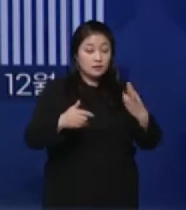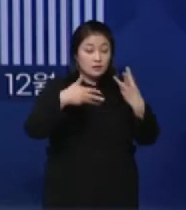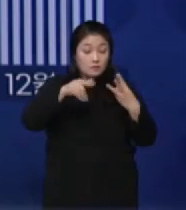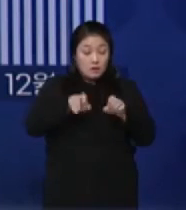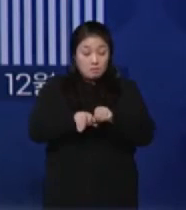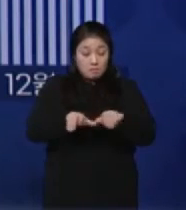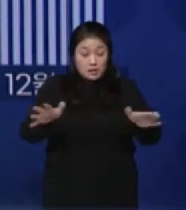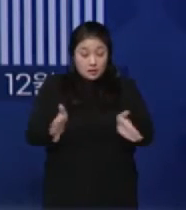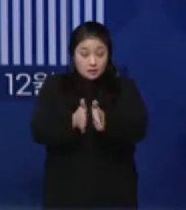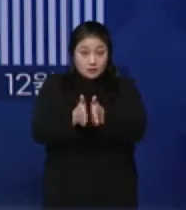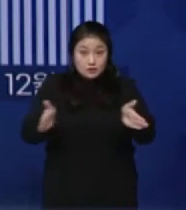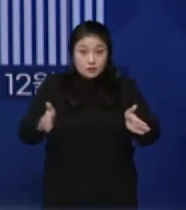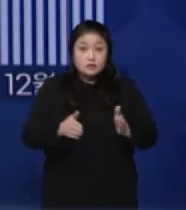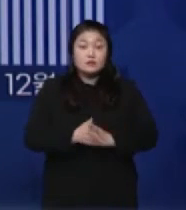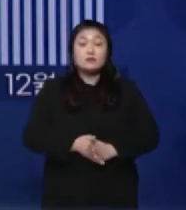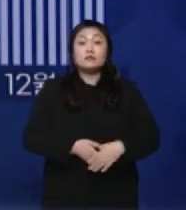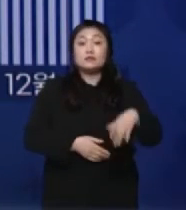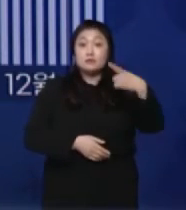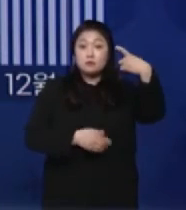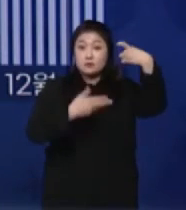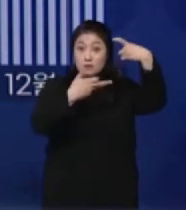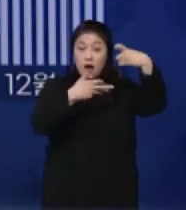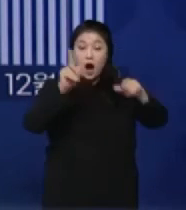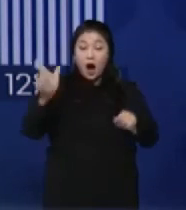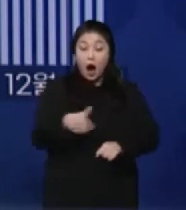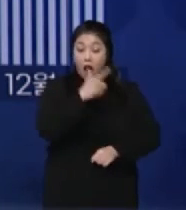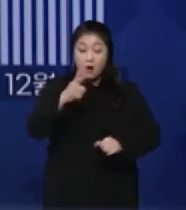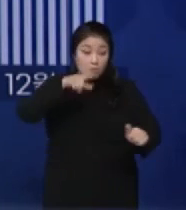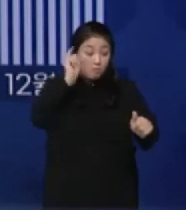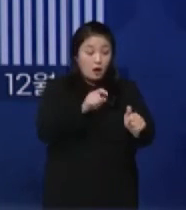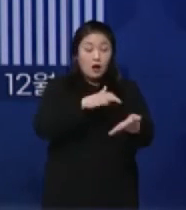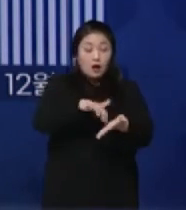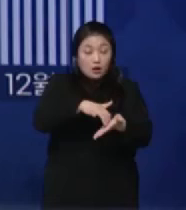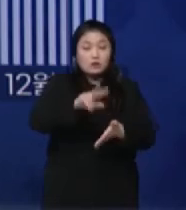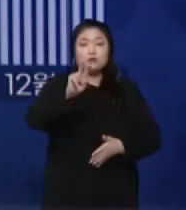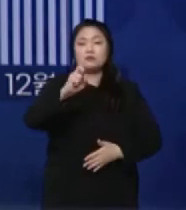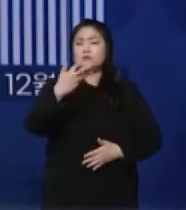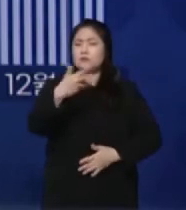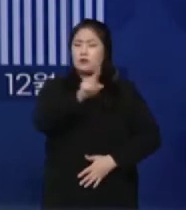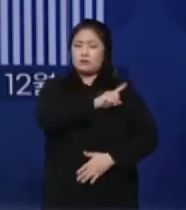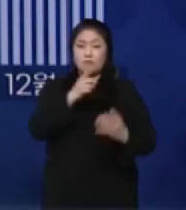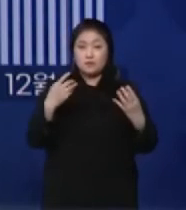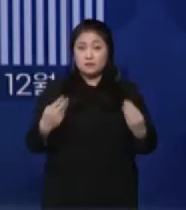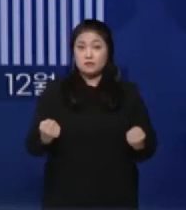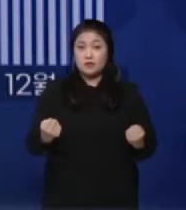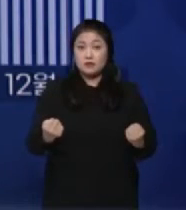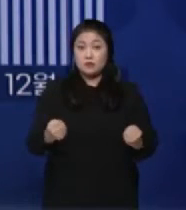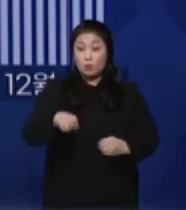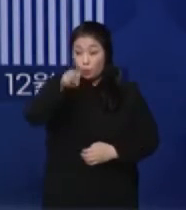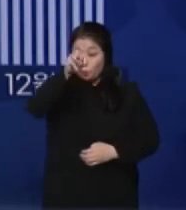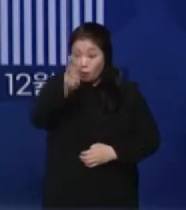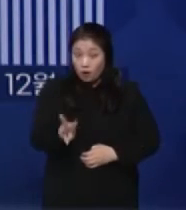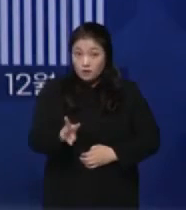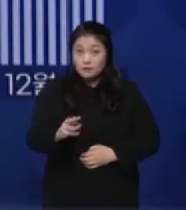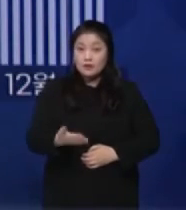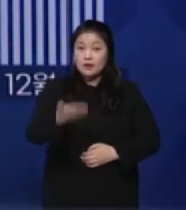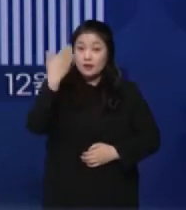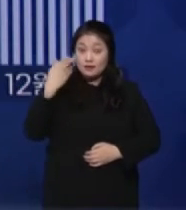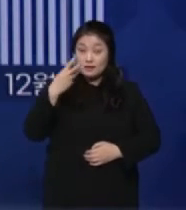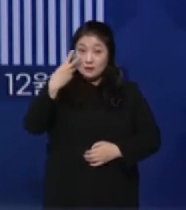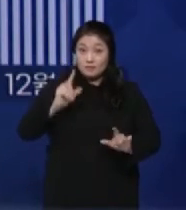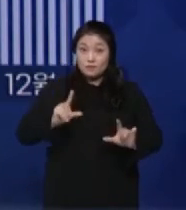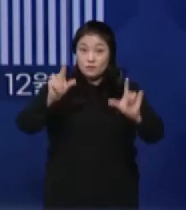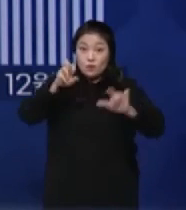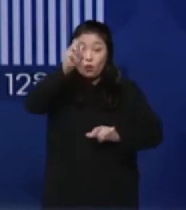대유행 시작인 11월 18일에 하루 확진 자가 28명으로 가장 많았습니다 광주에서는 지난 3일